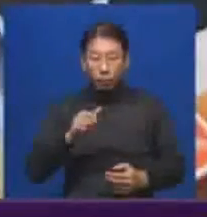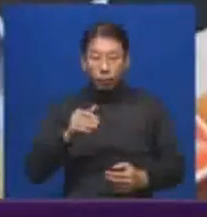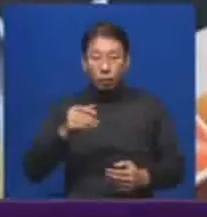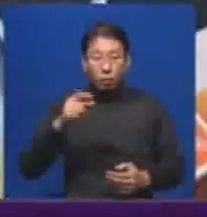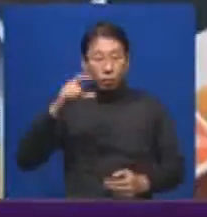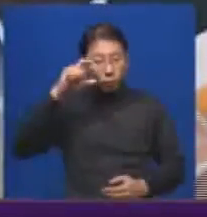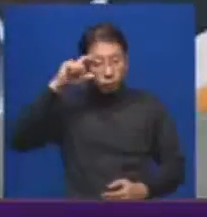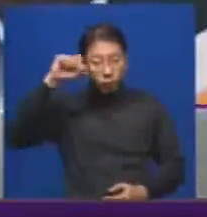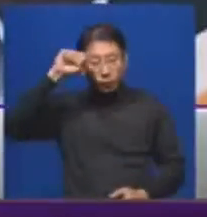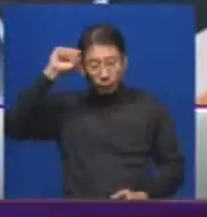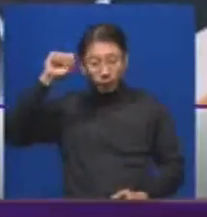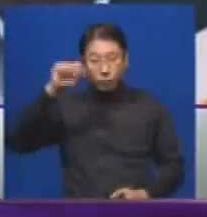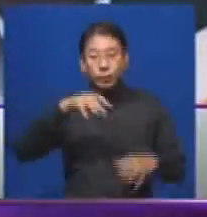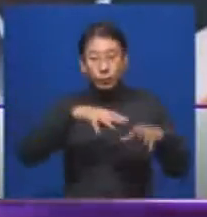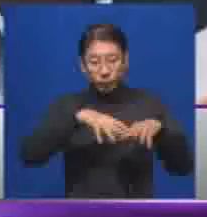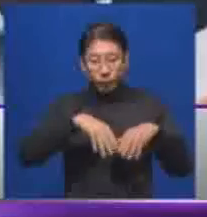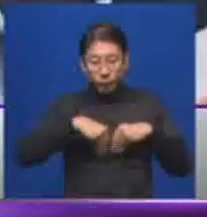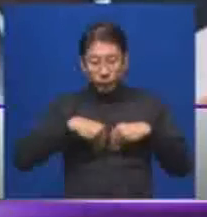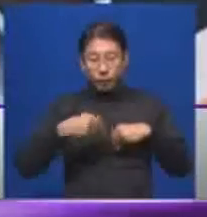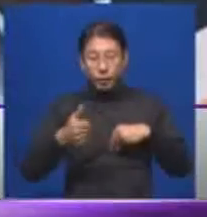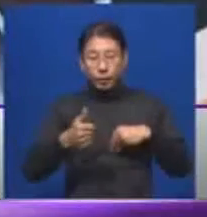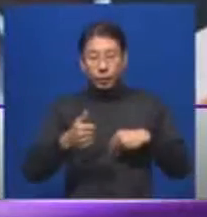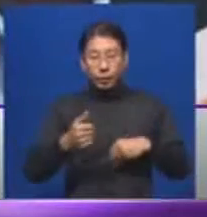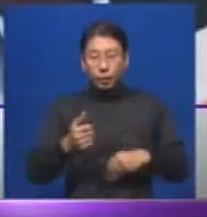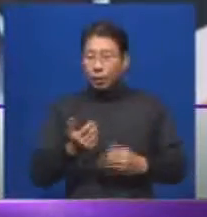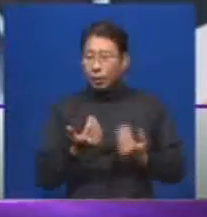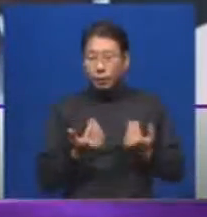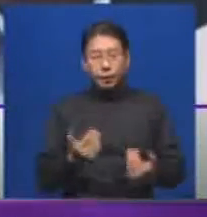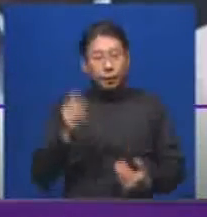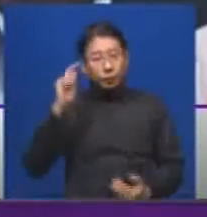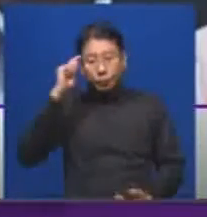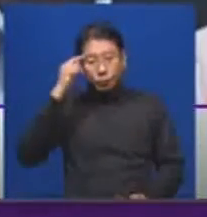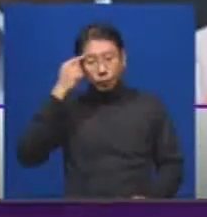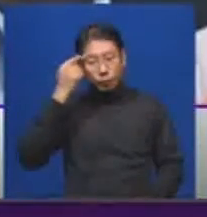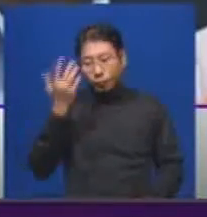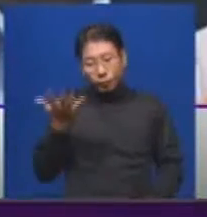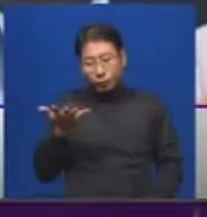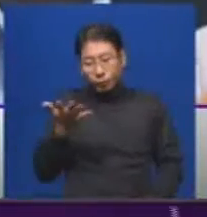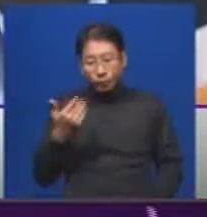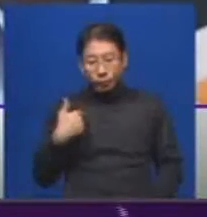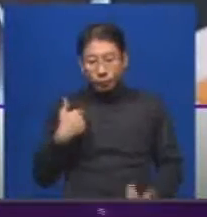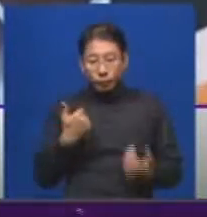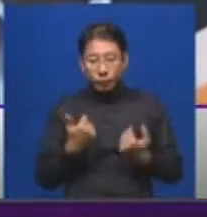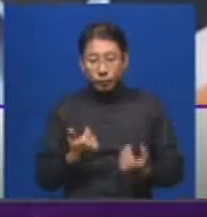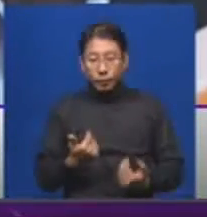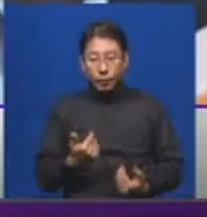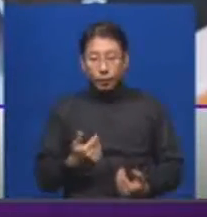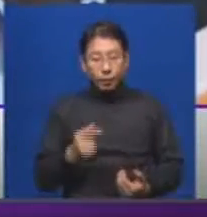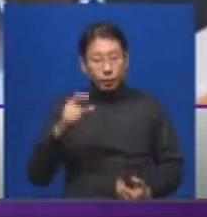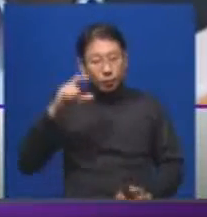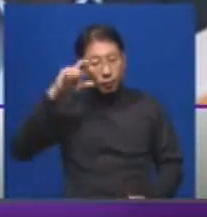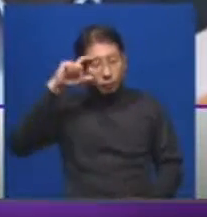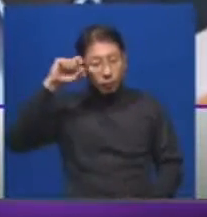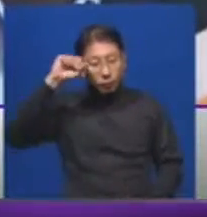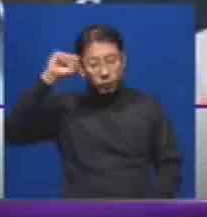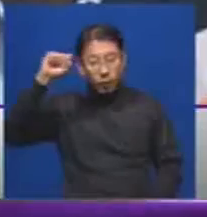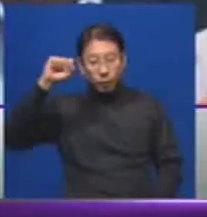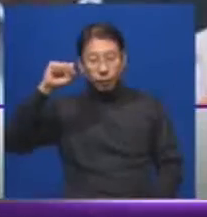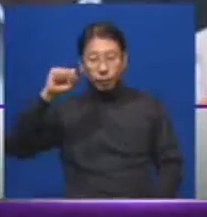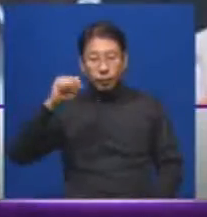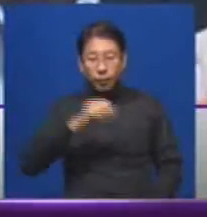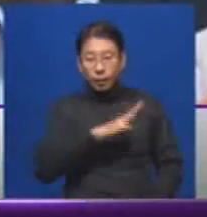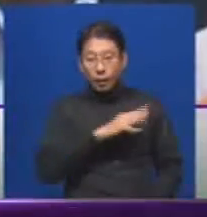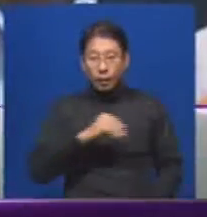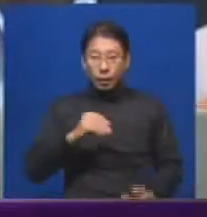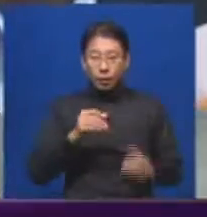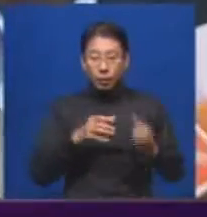ก็พอที่จะรับได้บ้างนะคะเพราะฉันเองก็ยังไม่ทราบว่าอย่างไรก็หวังว่าทางคุณสุเทพและพี่น้องประชาชนนะคะเพราะว่